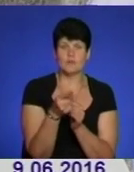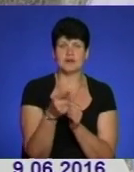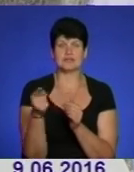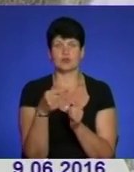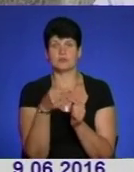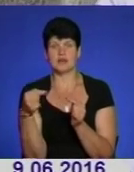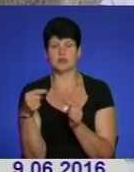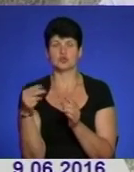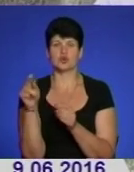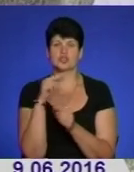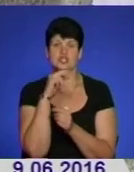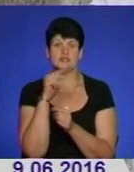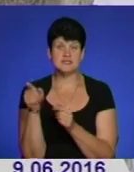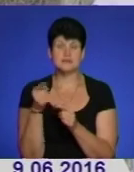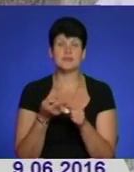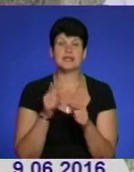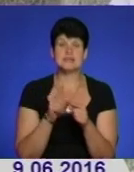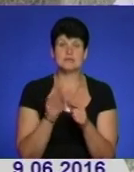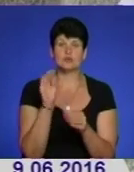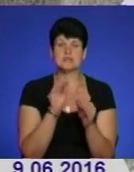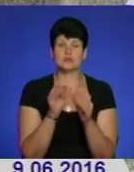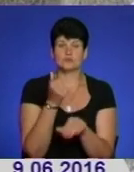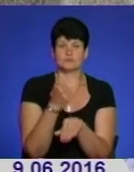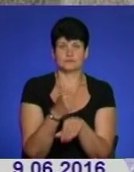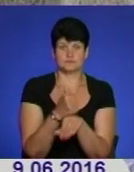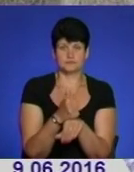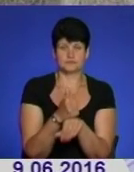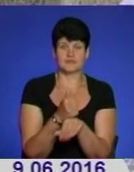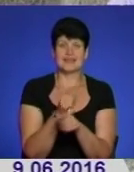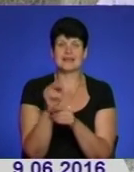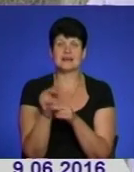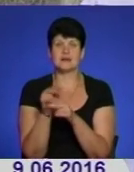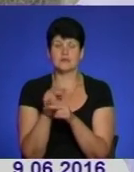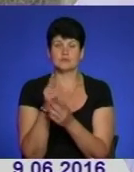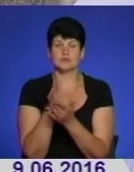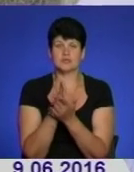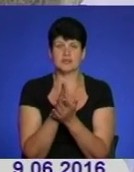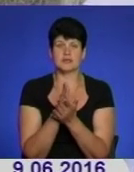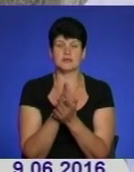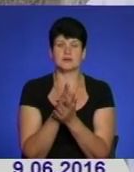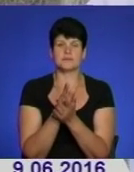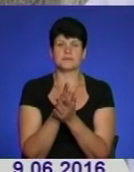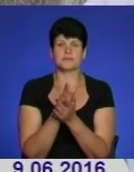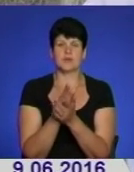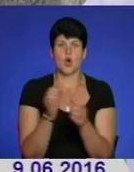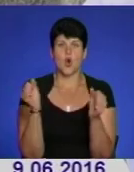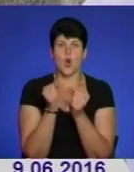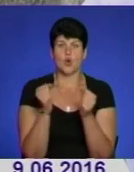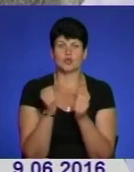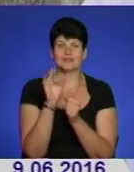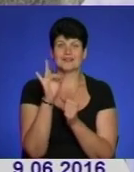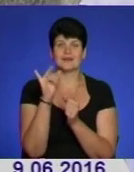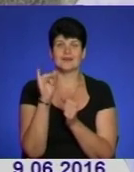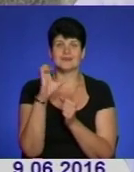Чернівці. І це буде десь складовою, зв'язковою складовою. Реконструкція здійснюється шляхом ресайлінгу, холодного ресайлінгу,